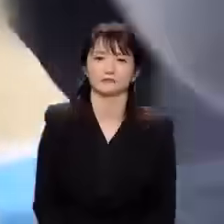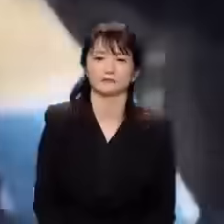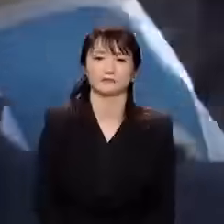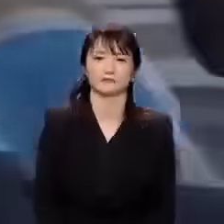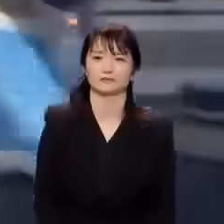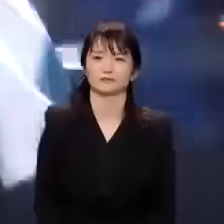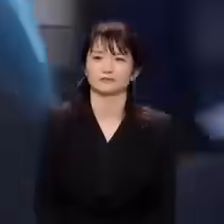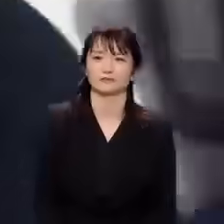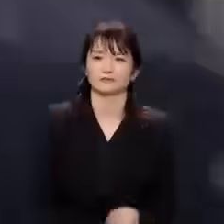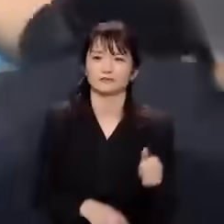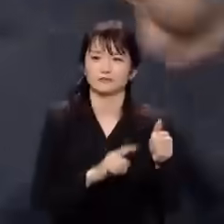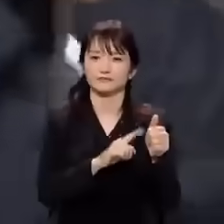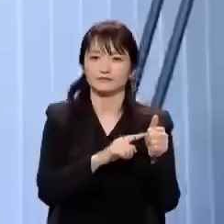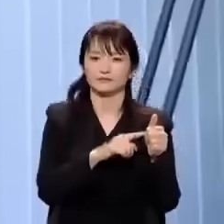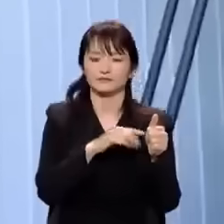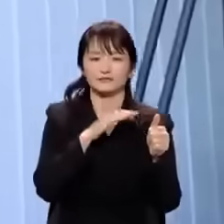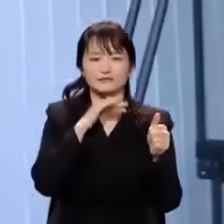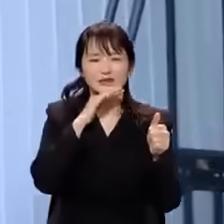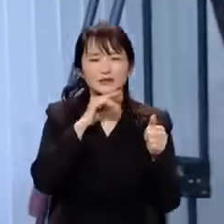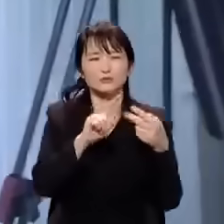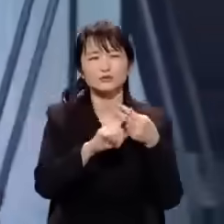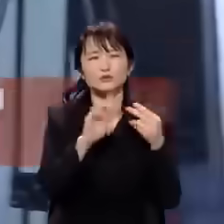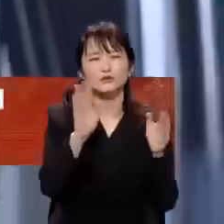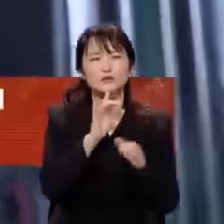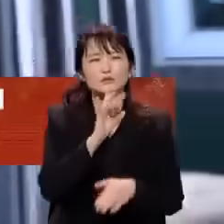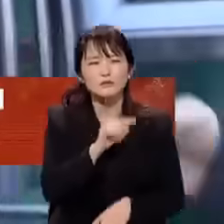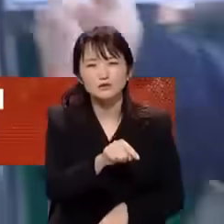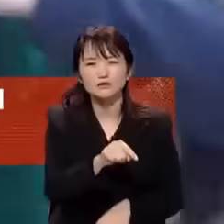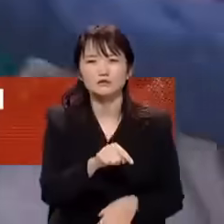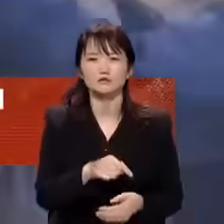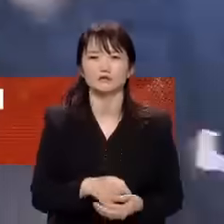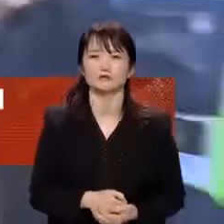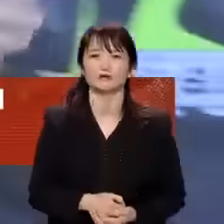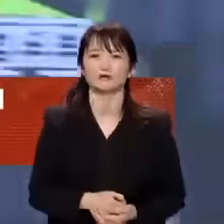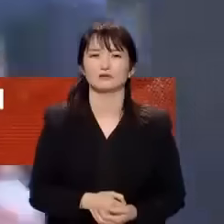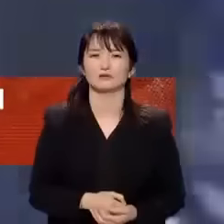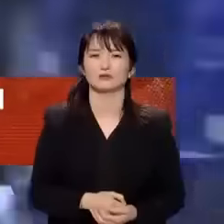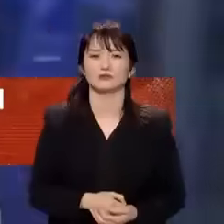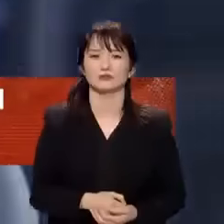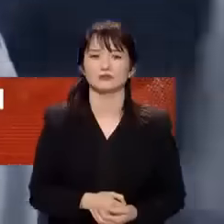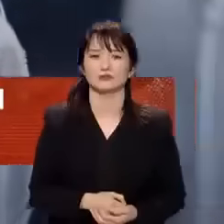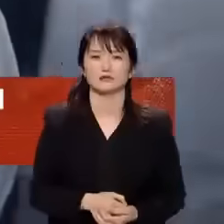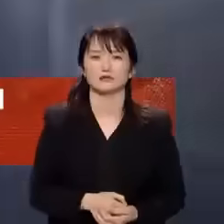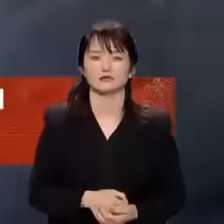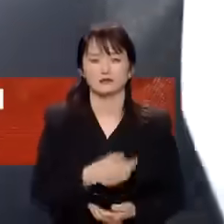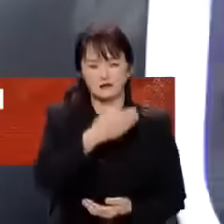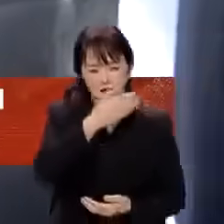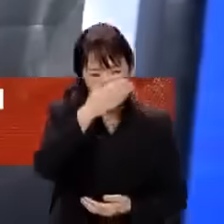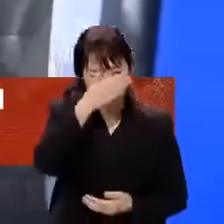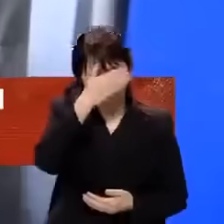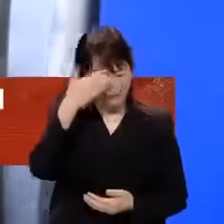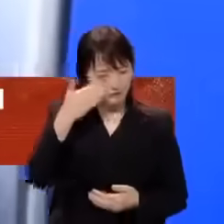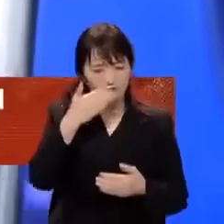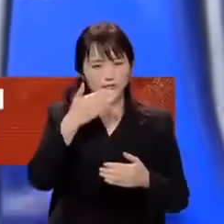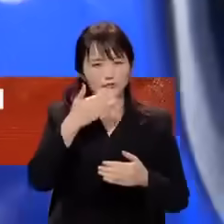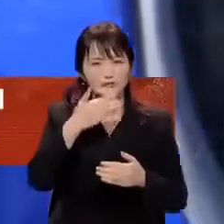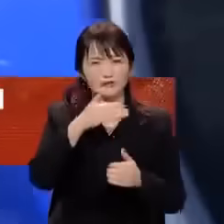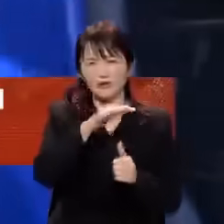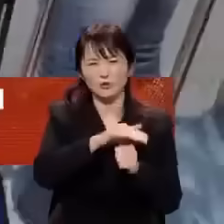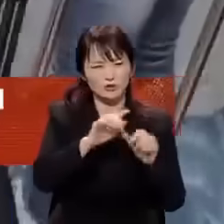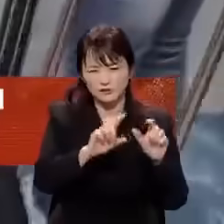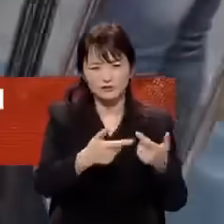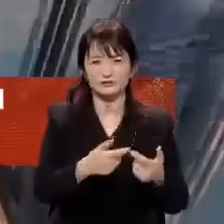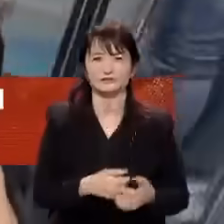저 녀석은 말이죠 나이만 중학생일 뿐이지 그게 아니에요 교수님 제가 지난번에 말씀드렸지만